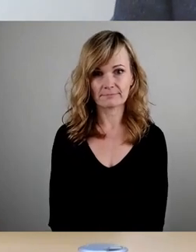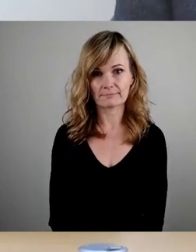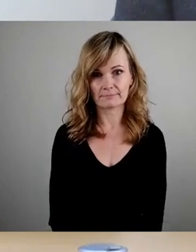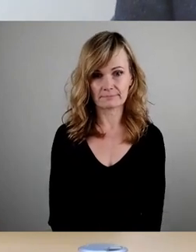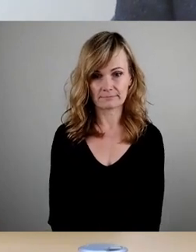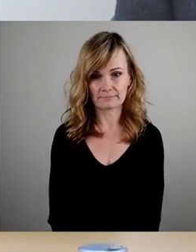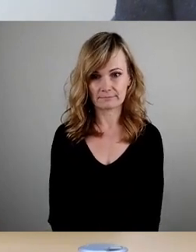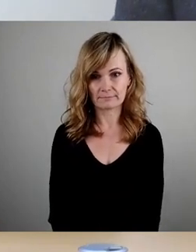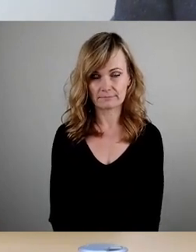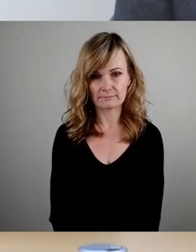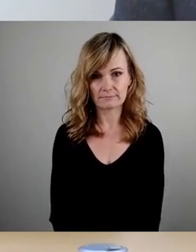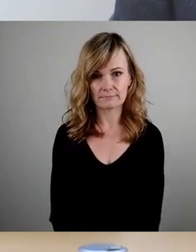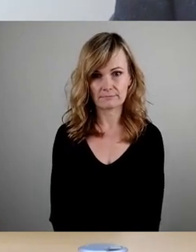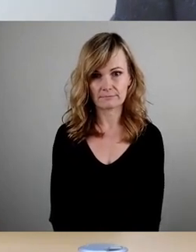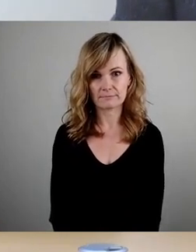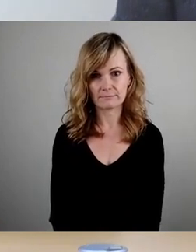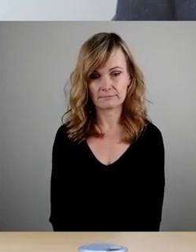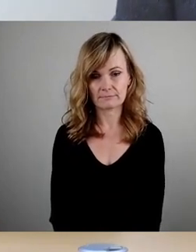Gut, dann würden wir uns erstmal um die